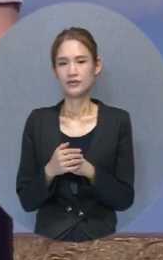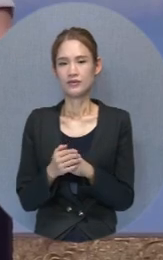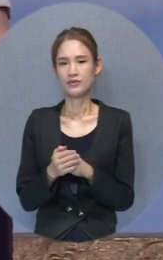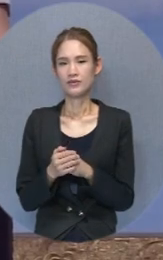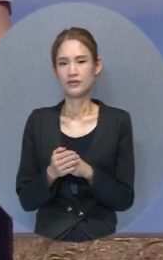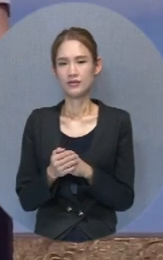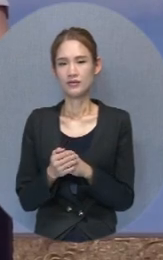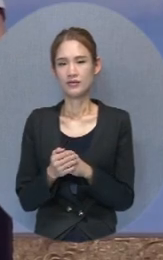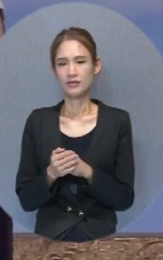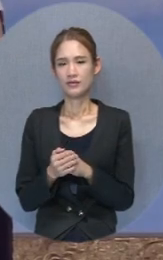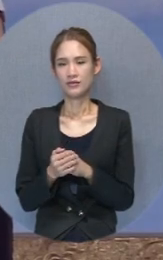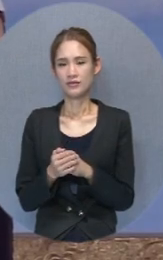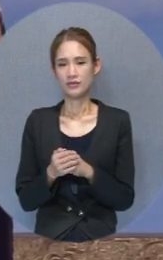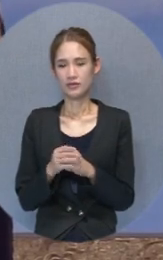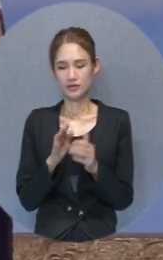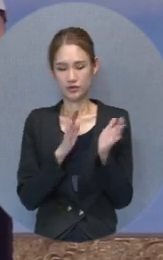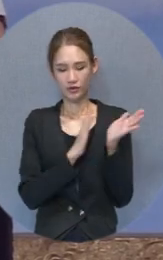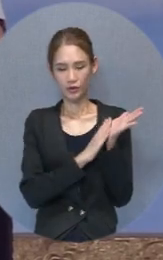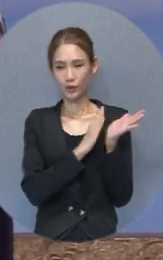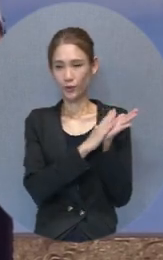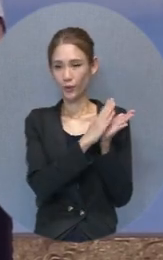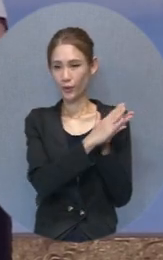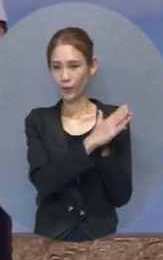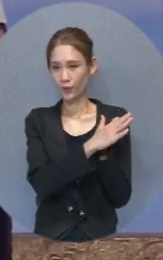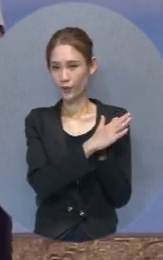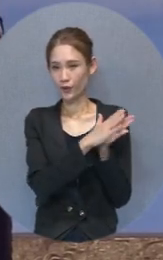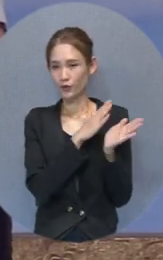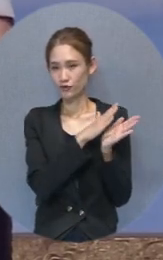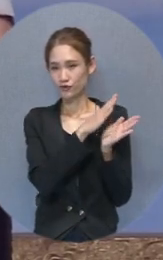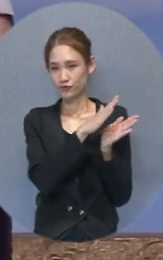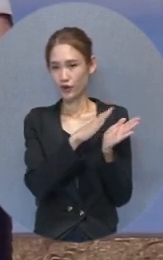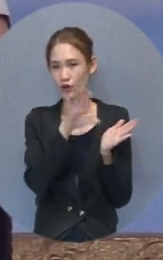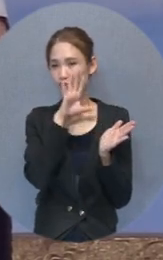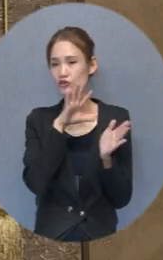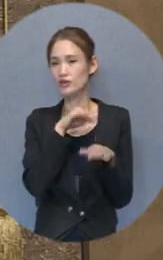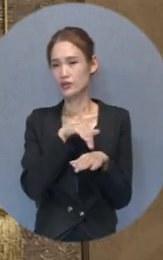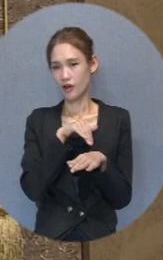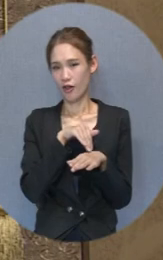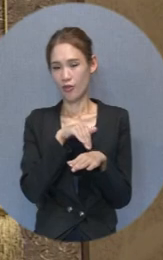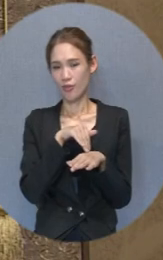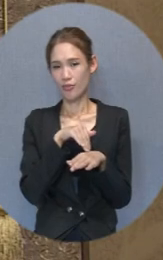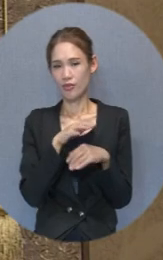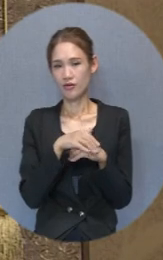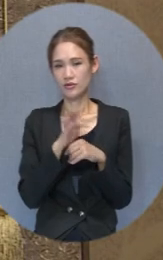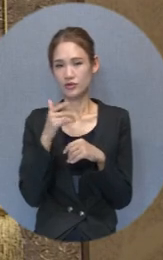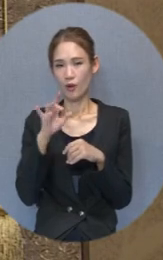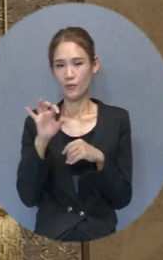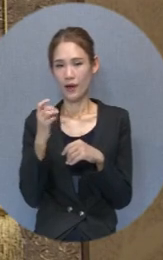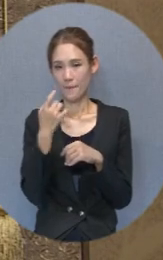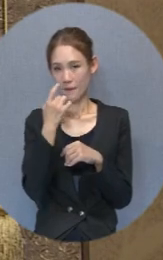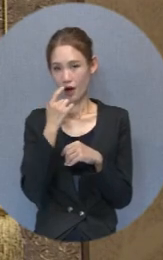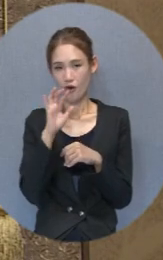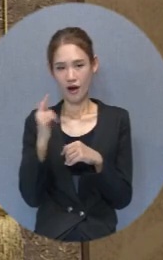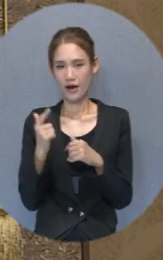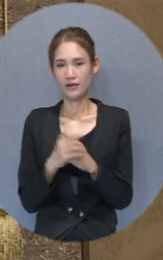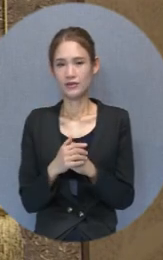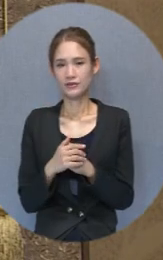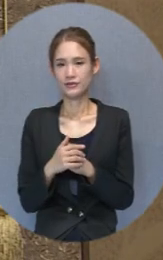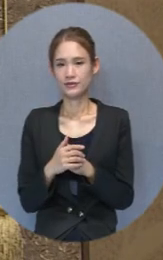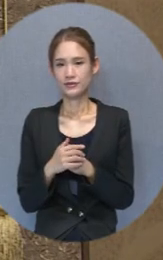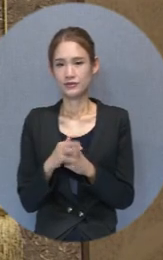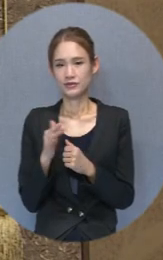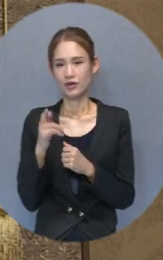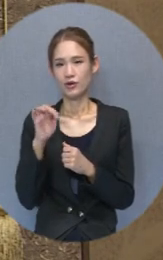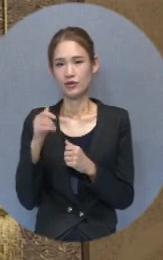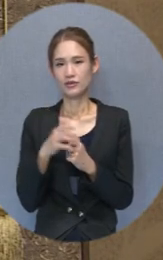이제 하면서 촉각을 훈련을 하라고 여기 책의 목적은 점자를 배우는 게 아니에요. 네. 네.